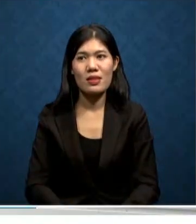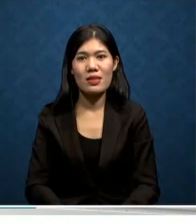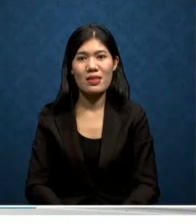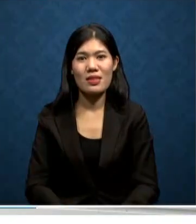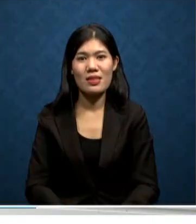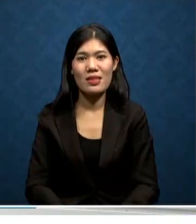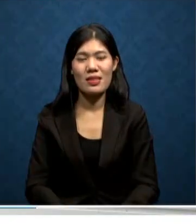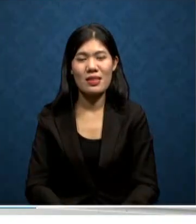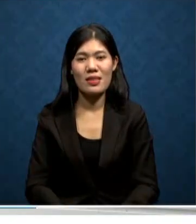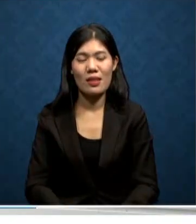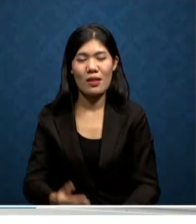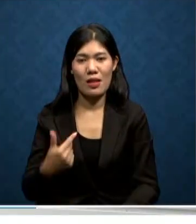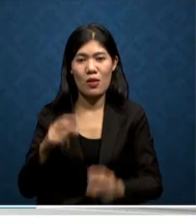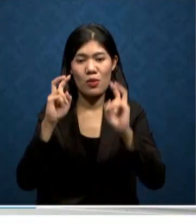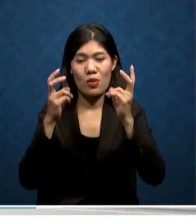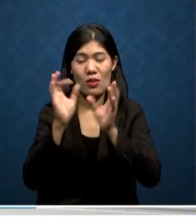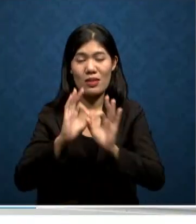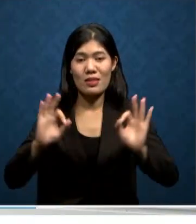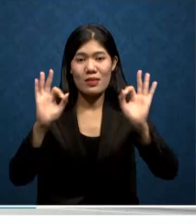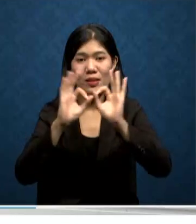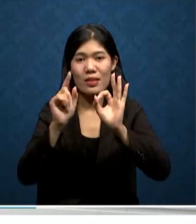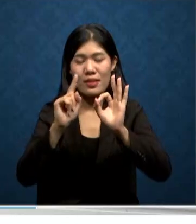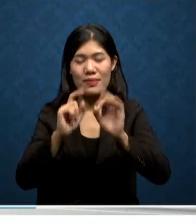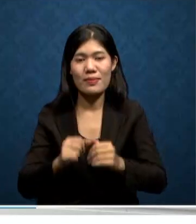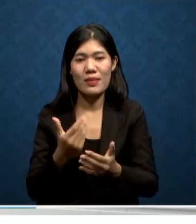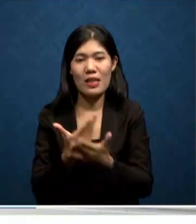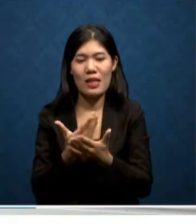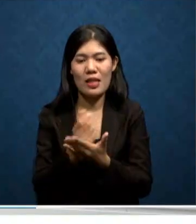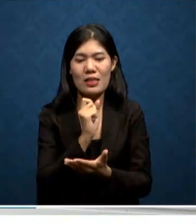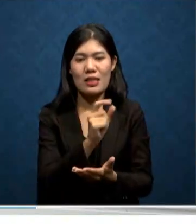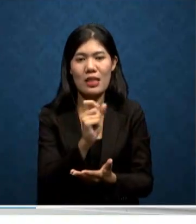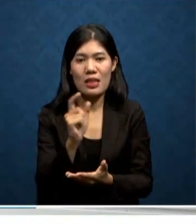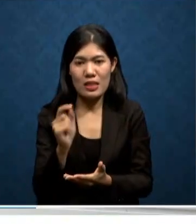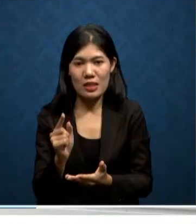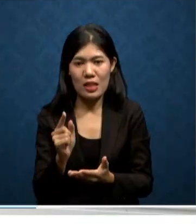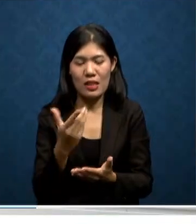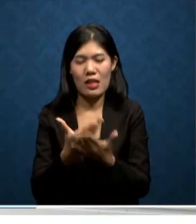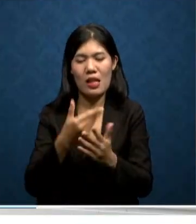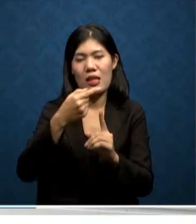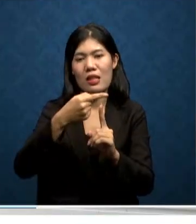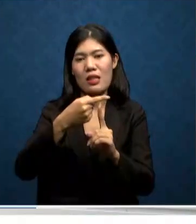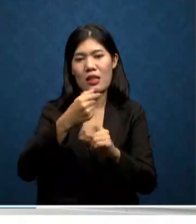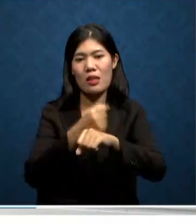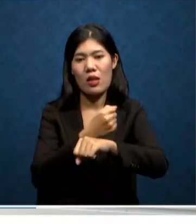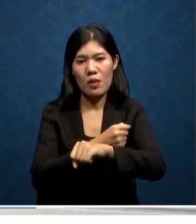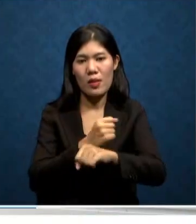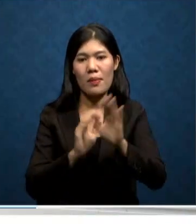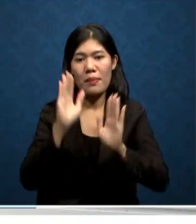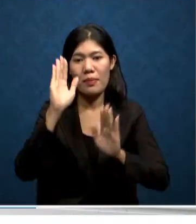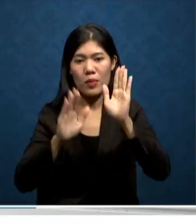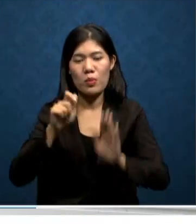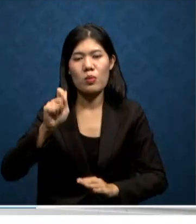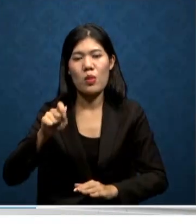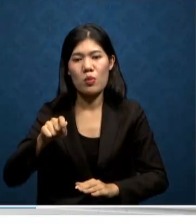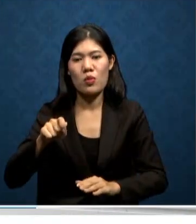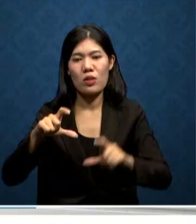เอ่อประเด็นที่เกี่ยวข้องกับค่าใช้จ่ายต่อรายได้ในการประมูลหมายเลขทะเบียนรย